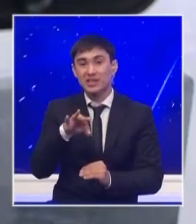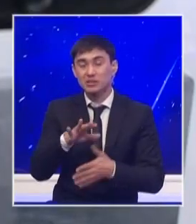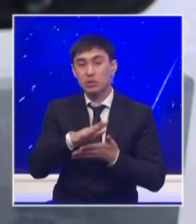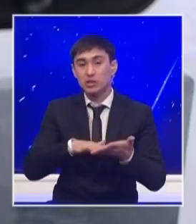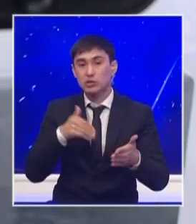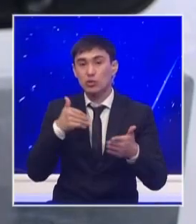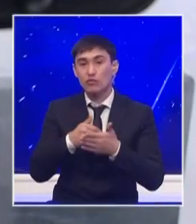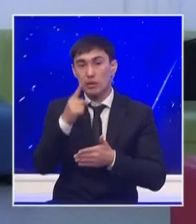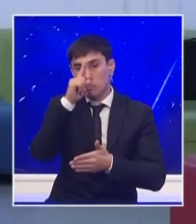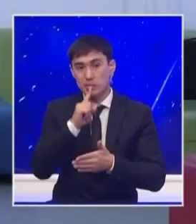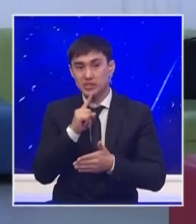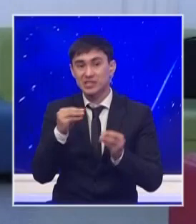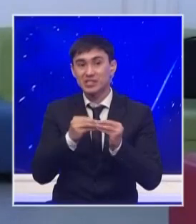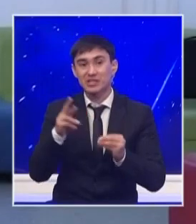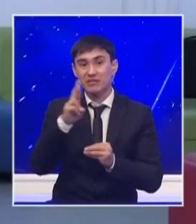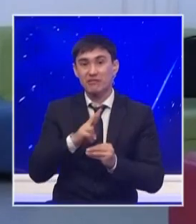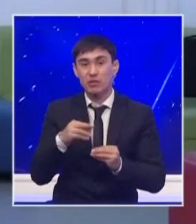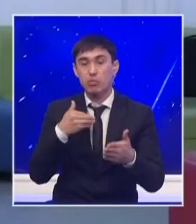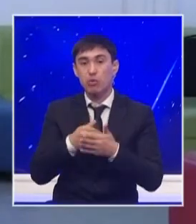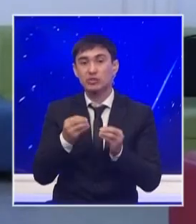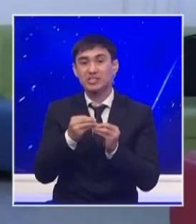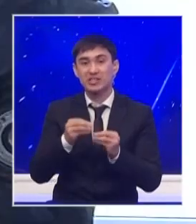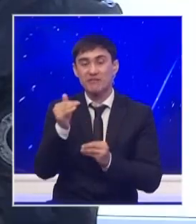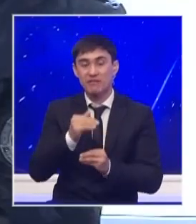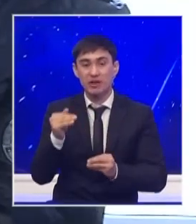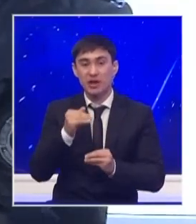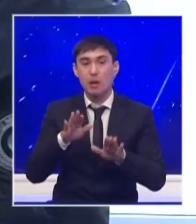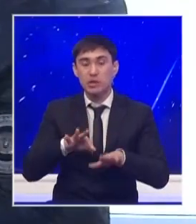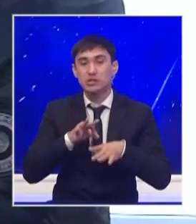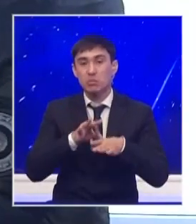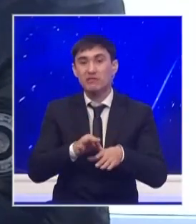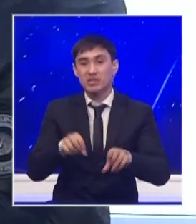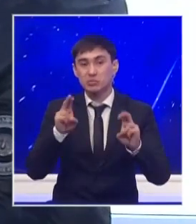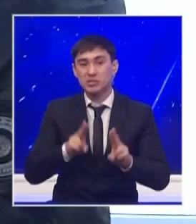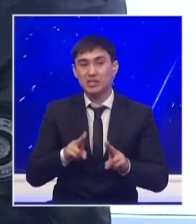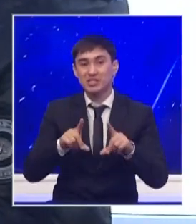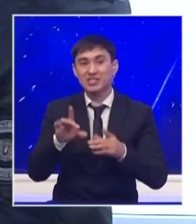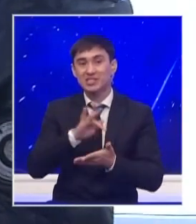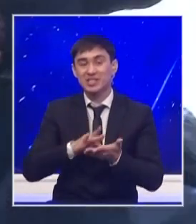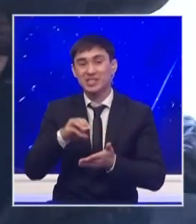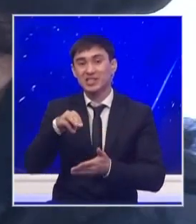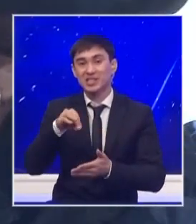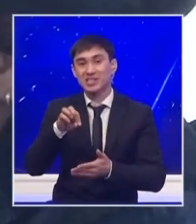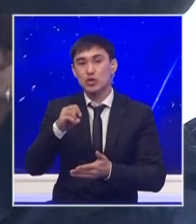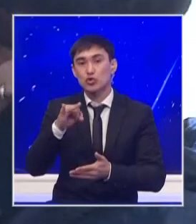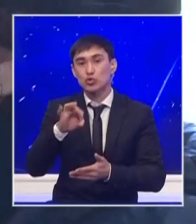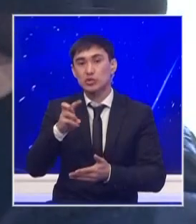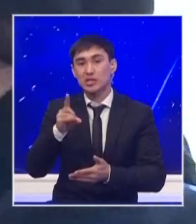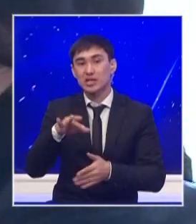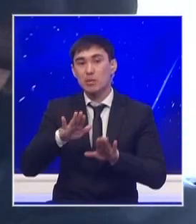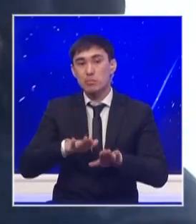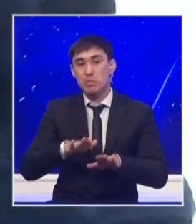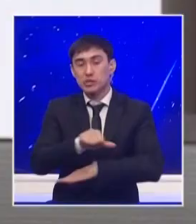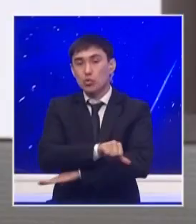продлится ровно месяц 10 января по 10 февраля а место проведения специализированный центр тестирования ю-стадий